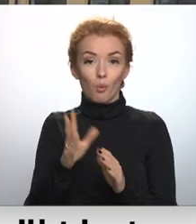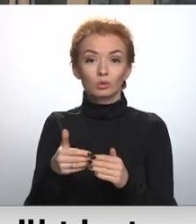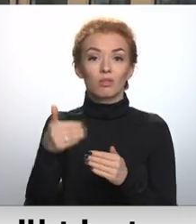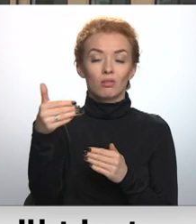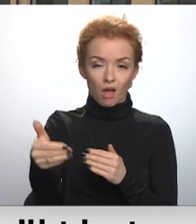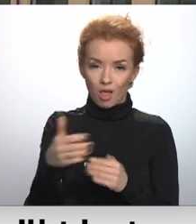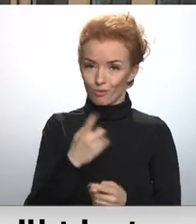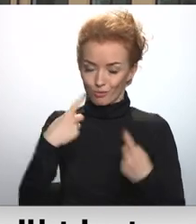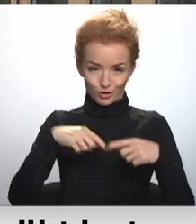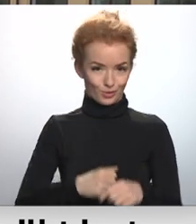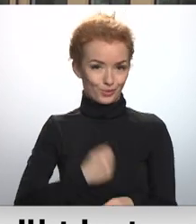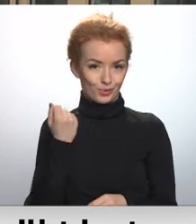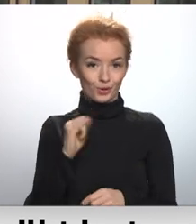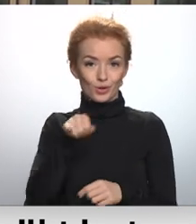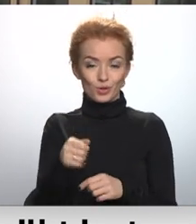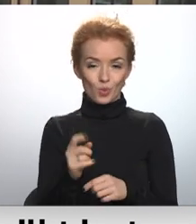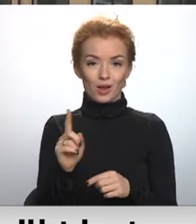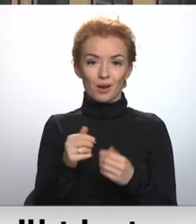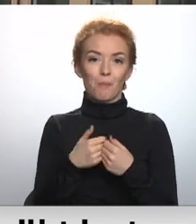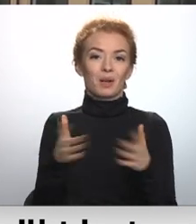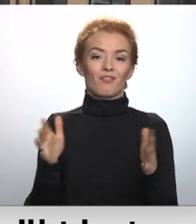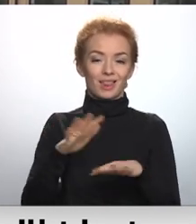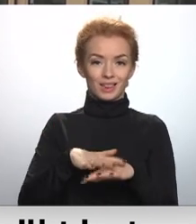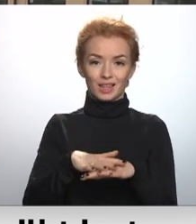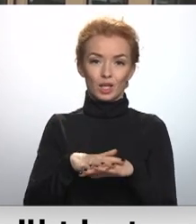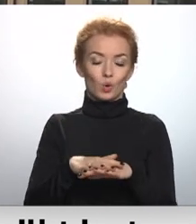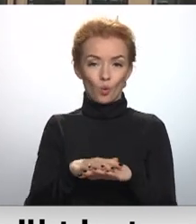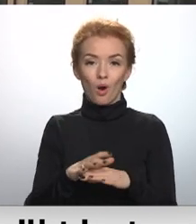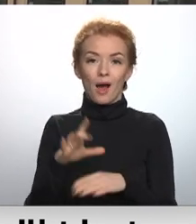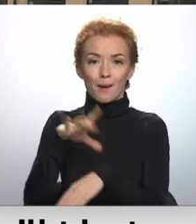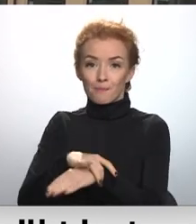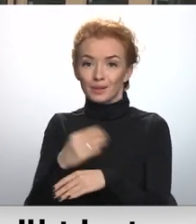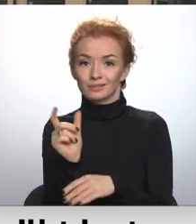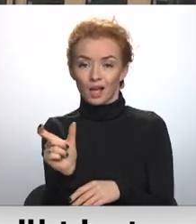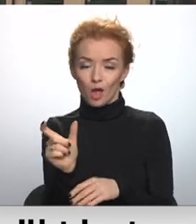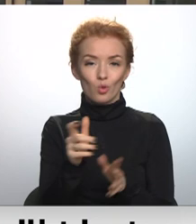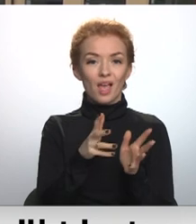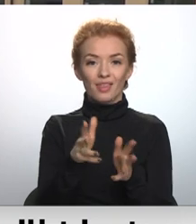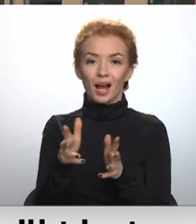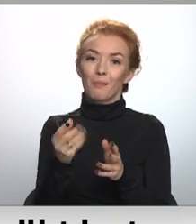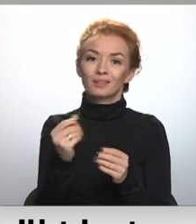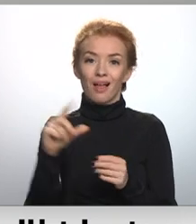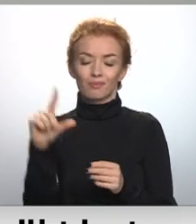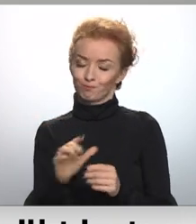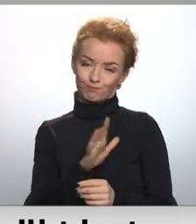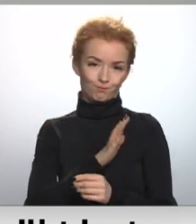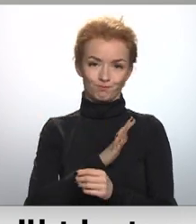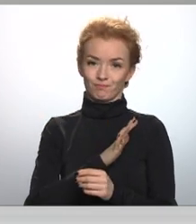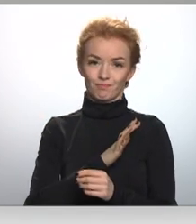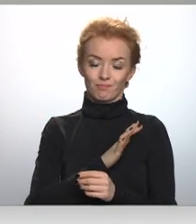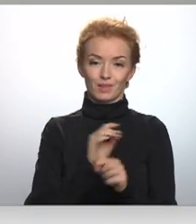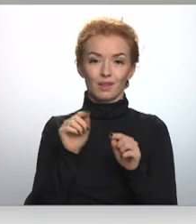tālāk, esot grūti, jo esot atvērtajā tirgu, Latvijai praktiski nav iespēju ietekmēt dabas gāzes cenu. Tā bāze